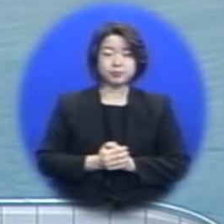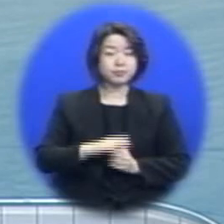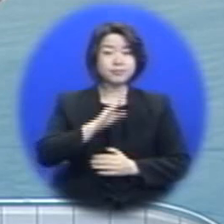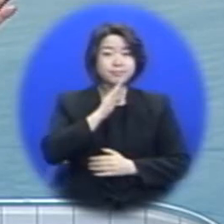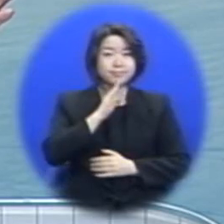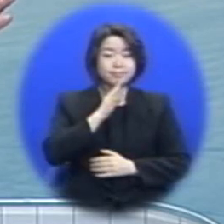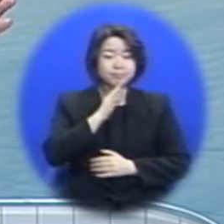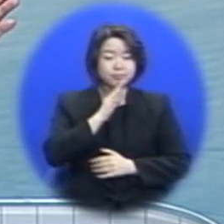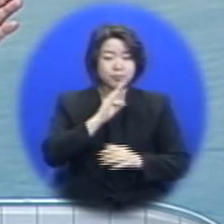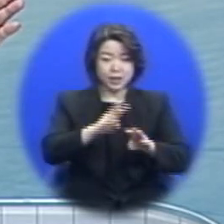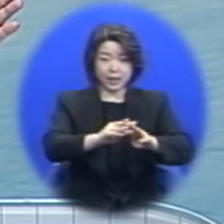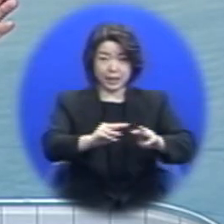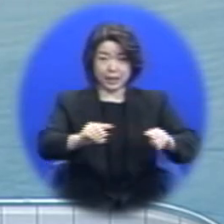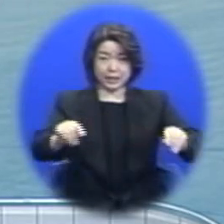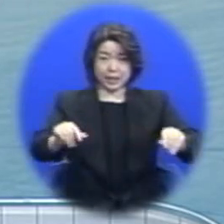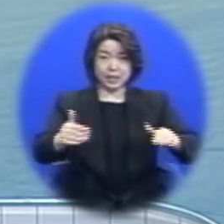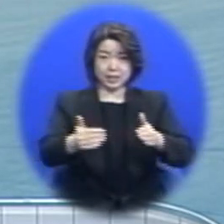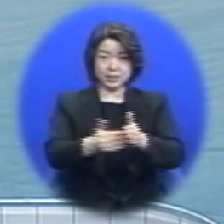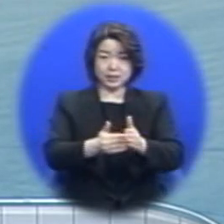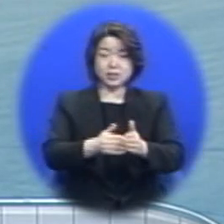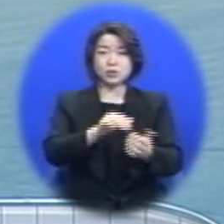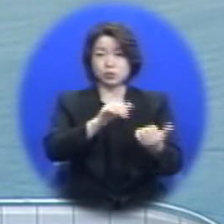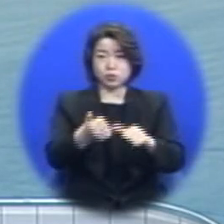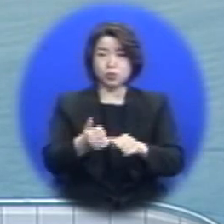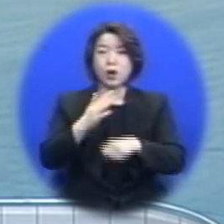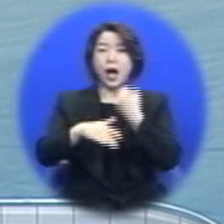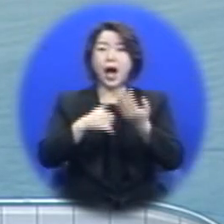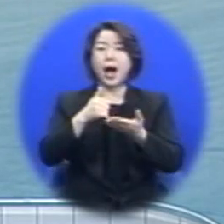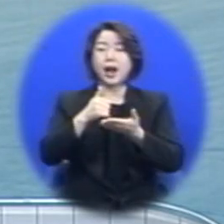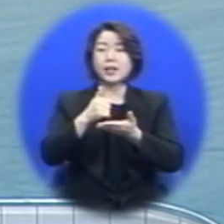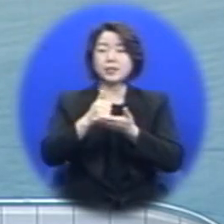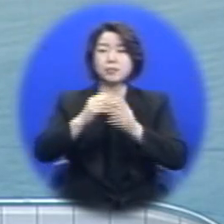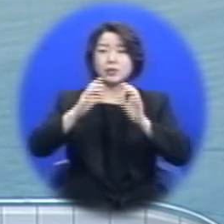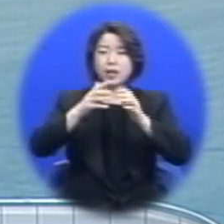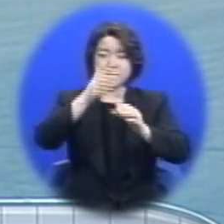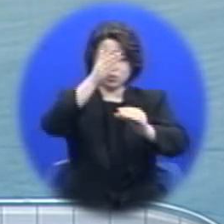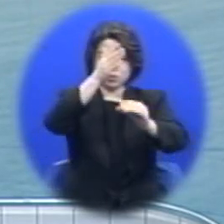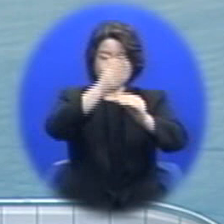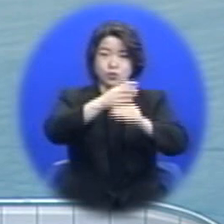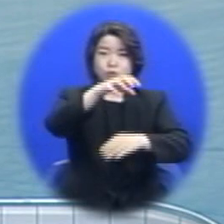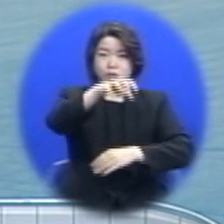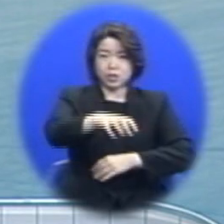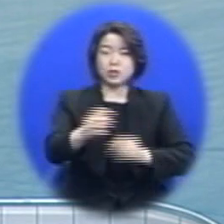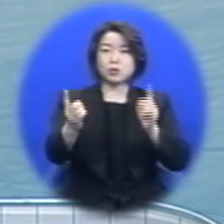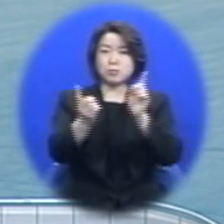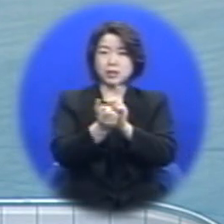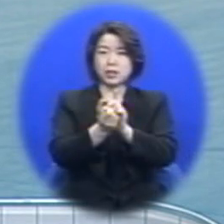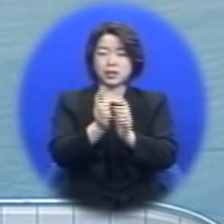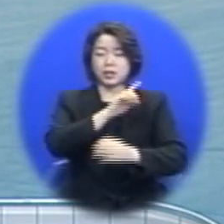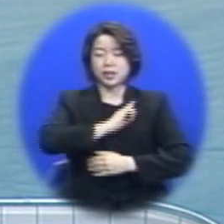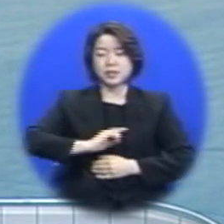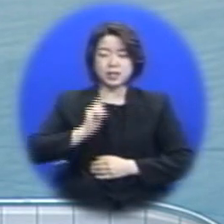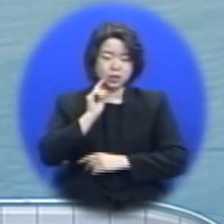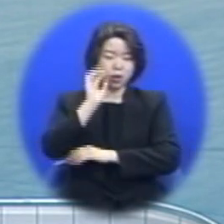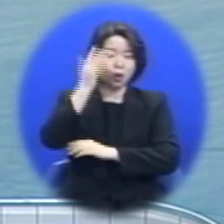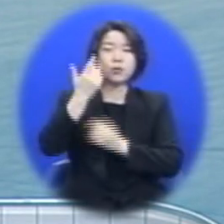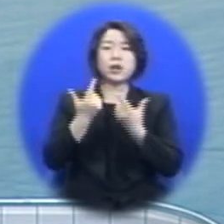정말 땅끝에서 죽어서 하나님의 나라 한복판에서 만나는 것이 가장 영광스러운 삶이야.